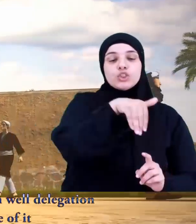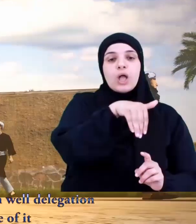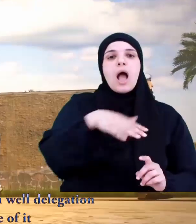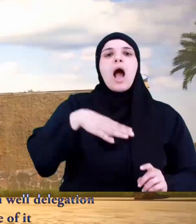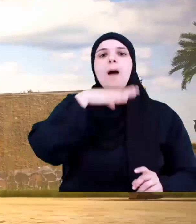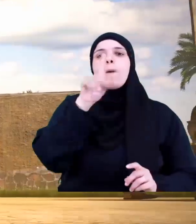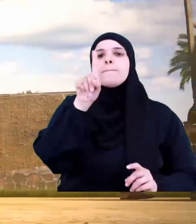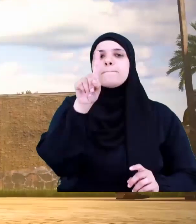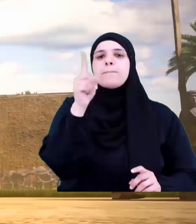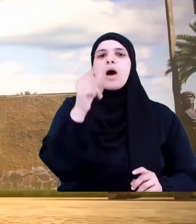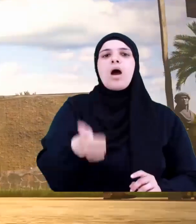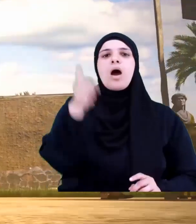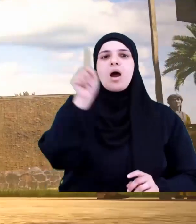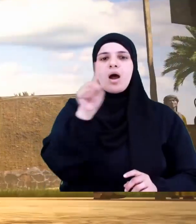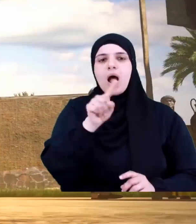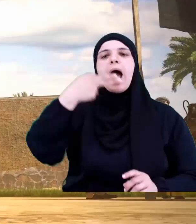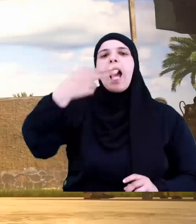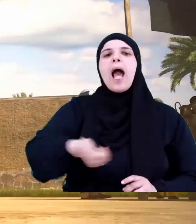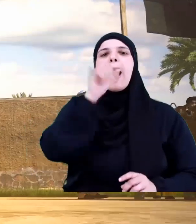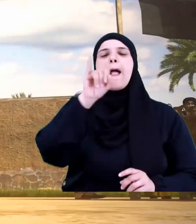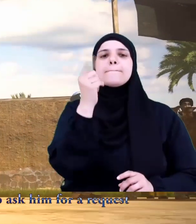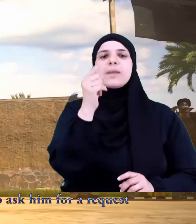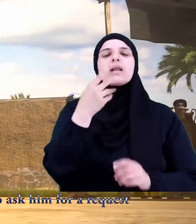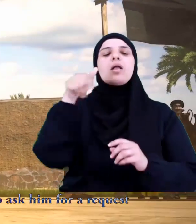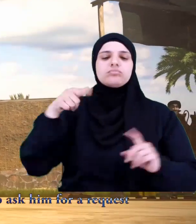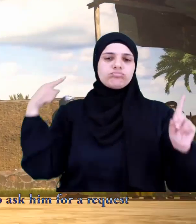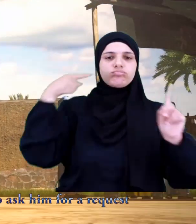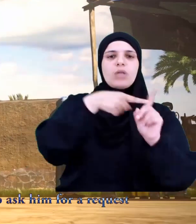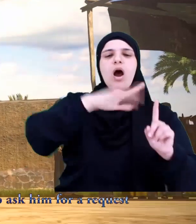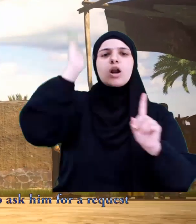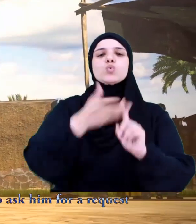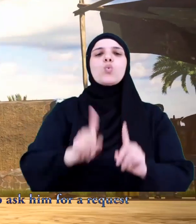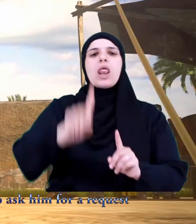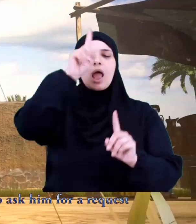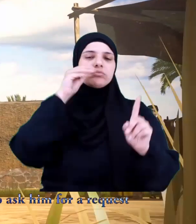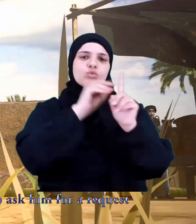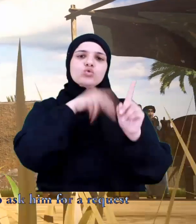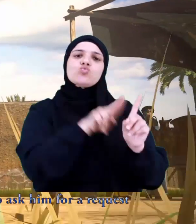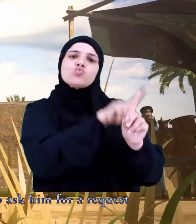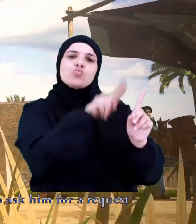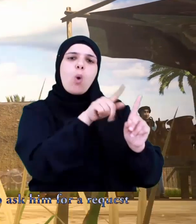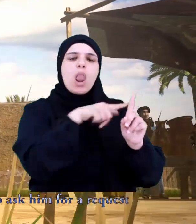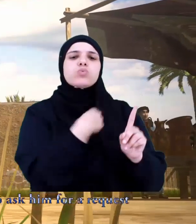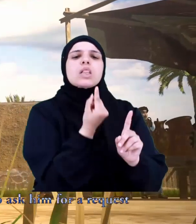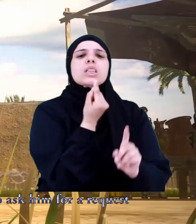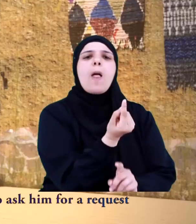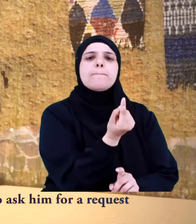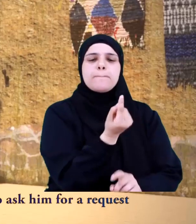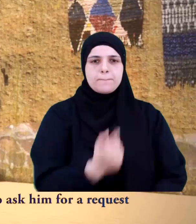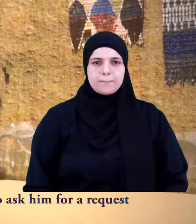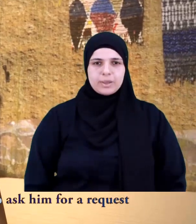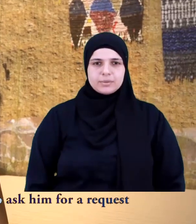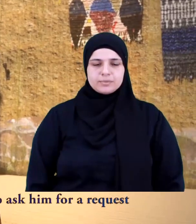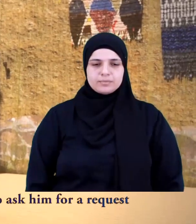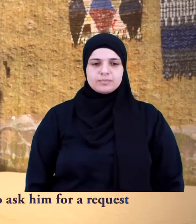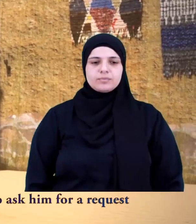جاء أبو براء عامر بن مالك إلى رسول الله ليطلب منه